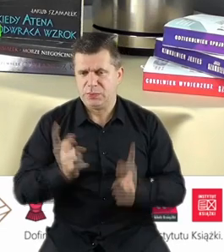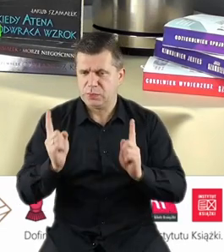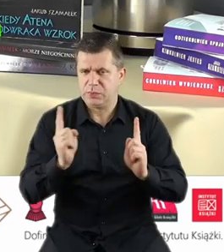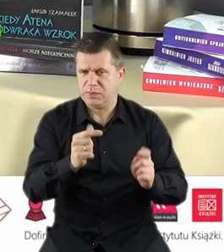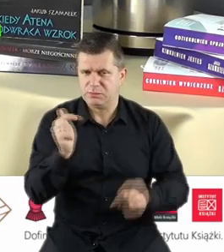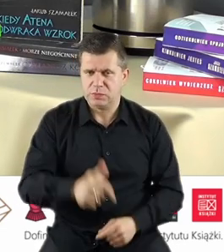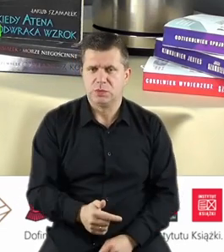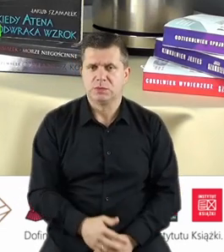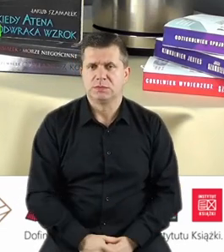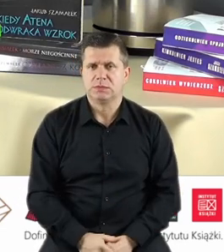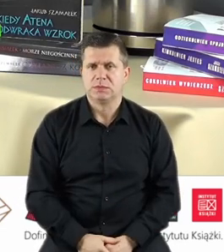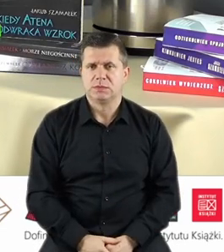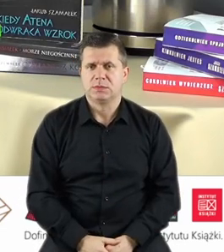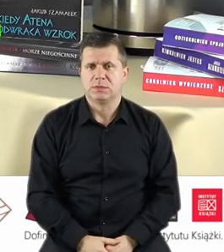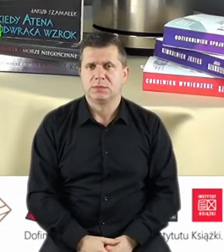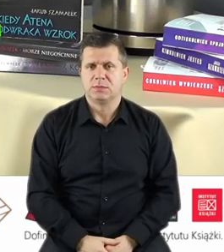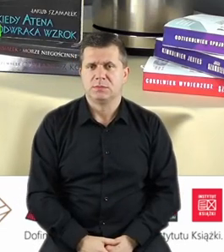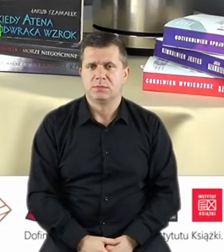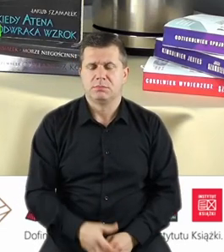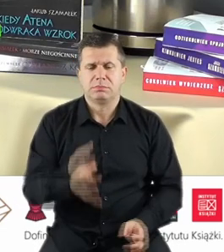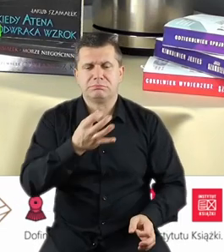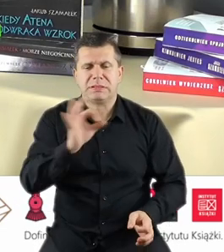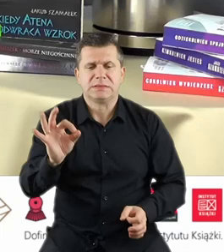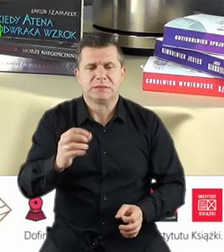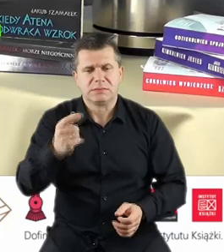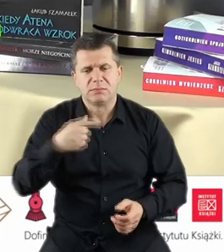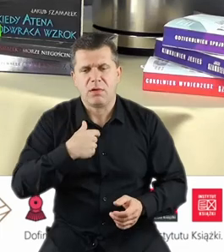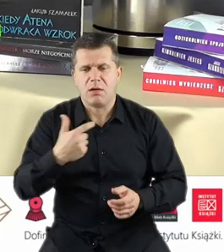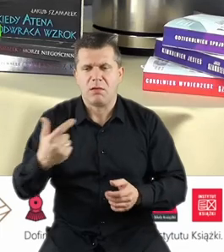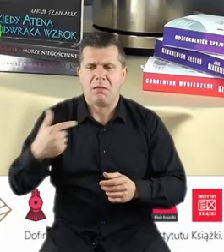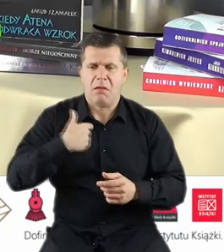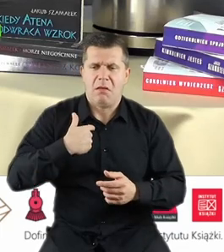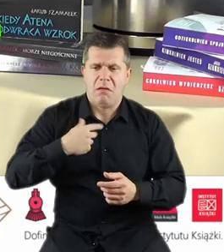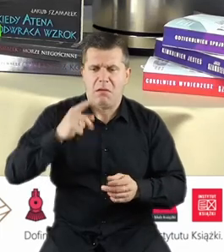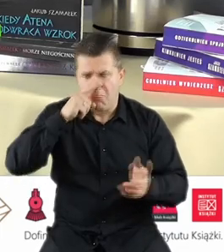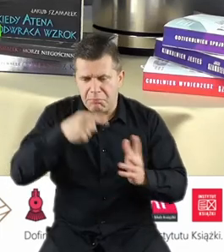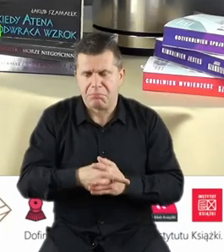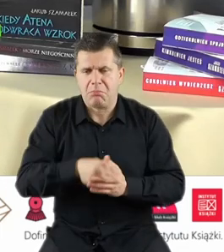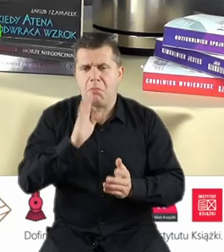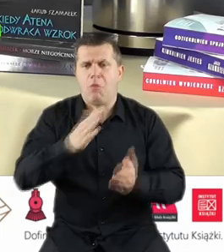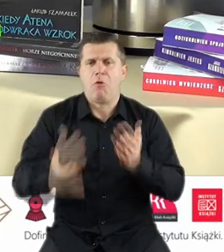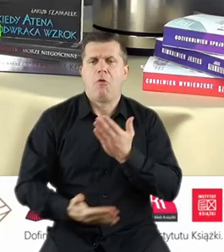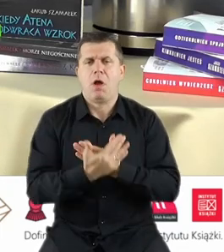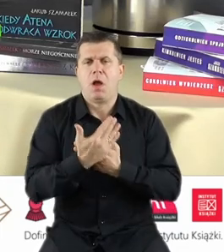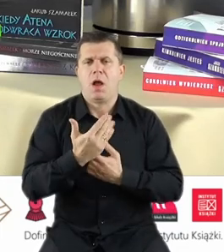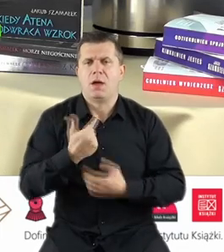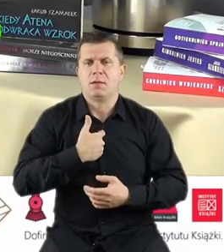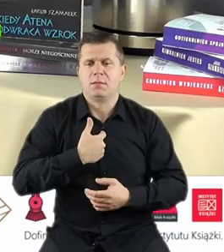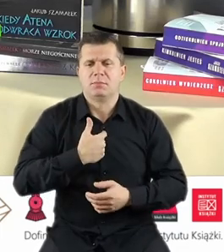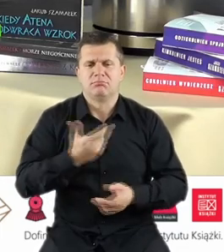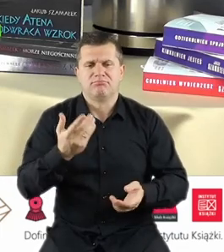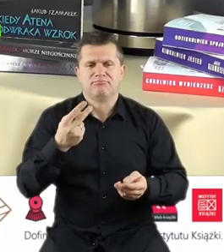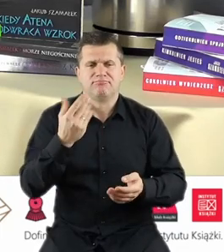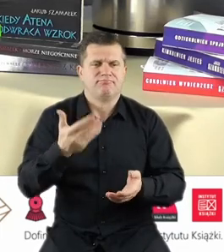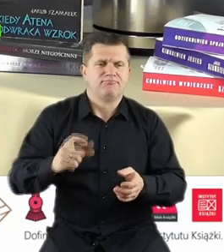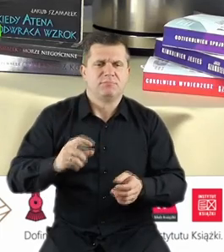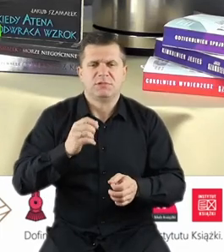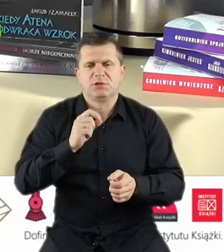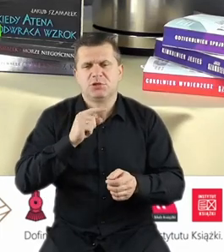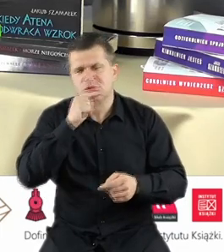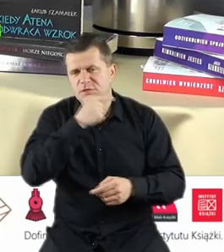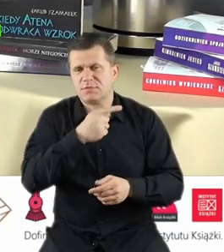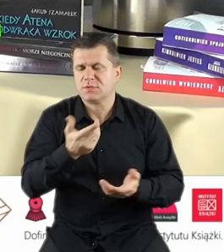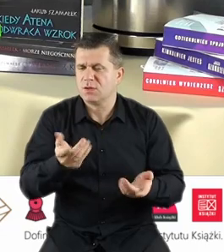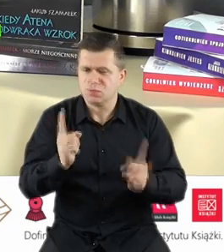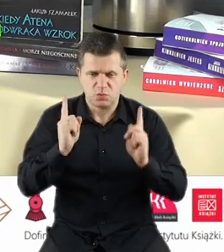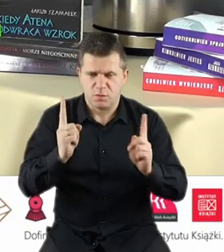bo się możemy znaleźć na czyimś celowniku z jakiegoś powodu i wtedy już się okazuje, że jesteśmy na talerzu. Więc to są wszystko kwestie, oczywiście